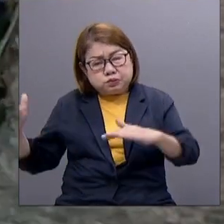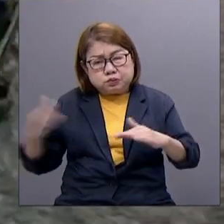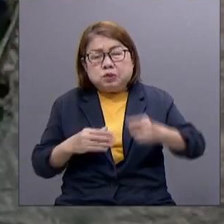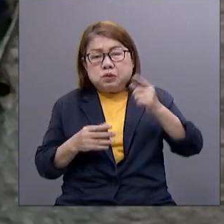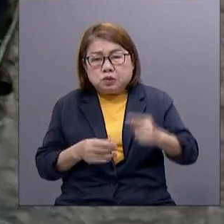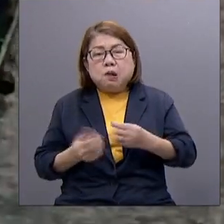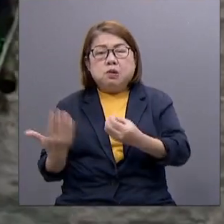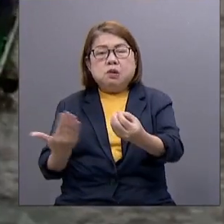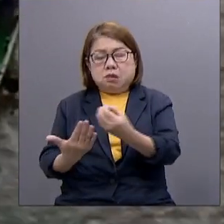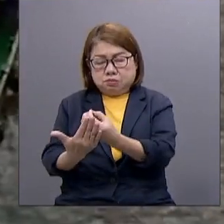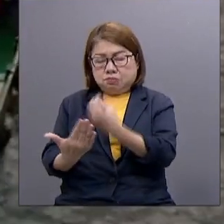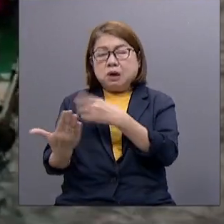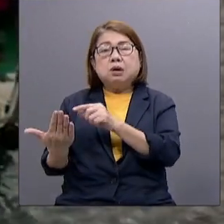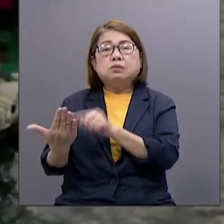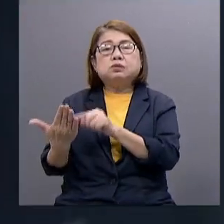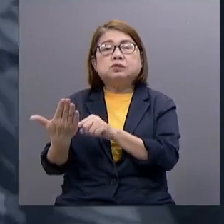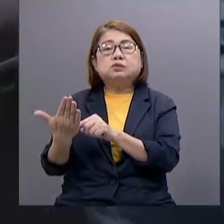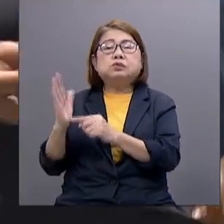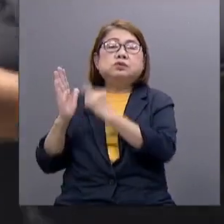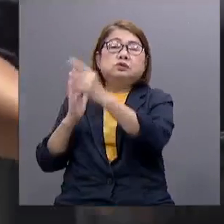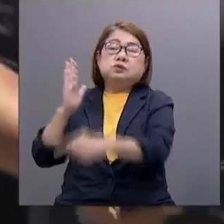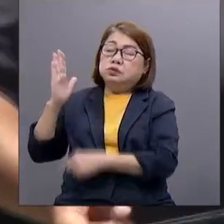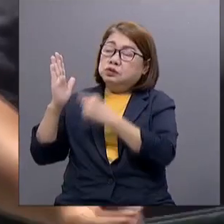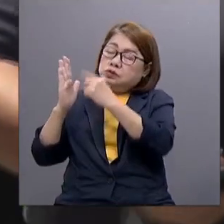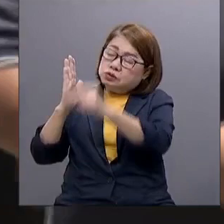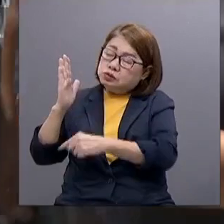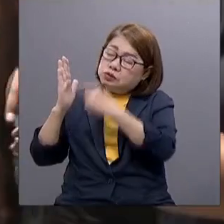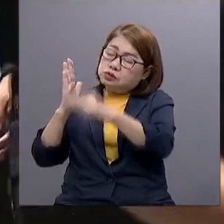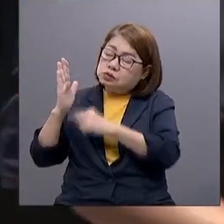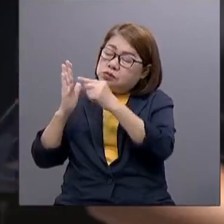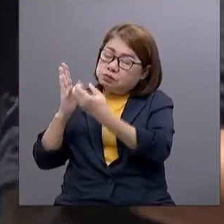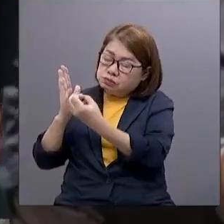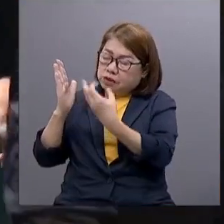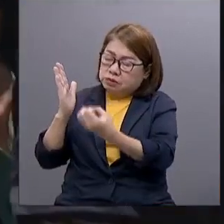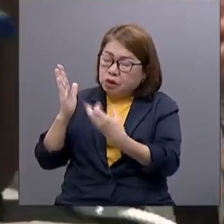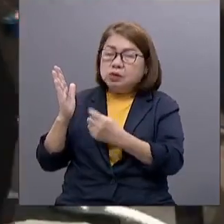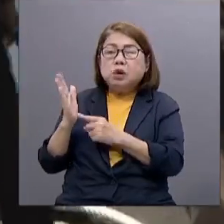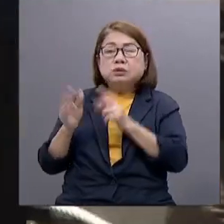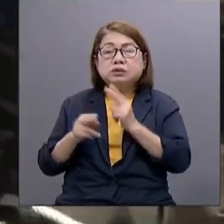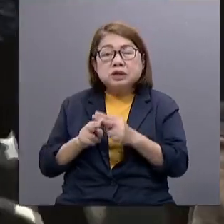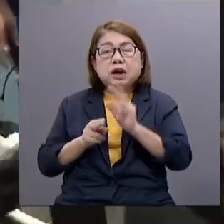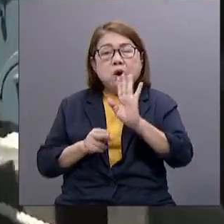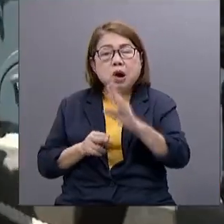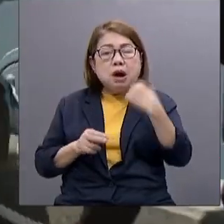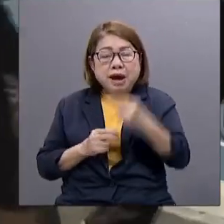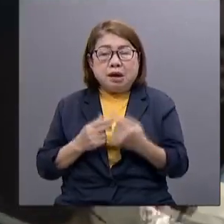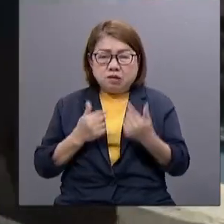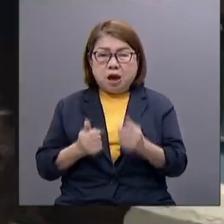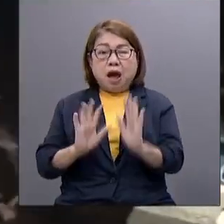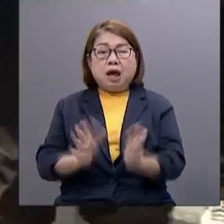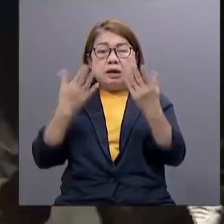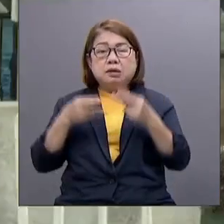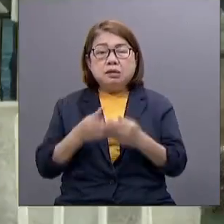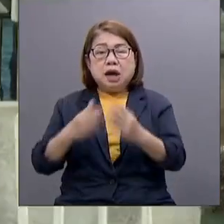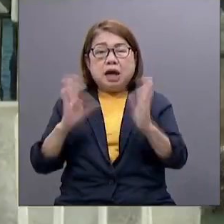เรด้าว่าเรือลำนั้นเนี่ยเป็นของใครมันก็เลยมีข้อสังเกตที่สำคัญว่าพอเป็นเรือของกลางในคดีไม่ได้